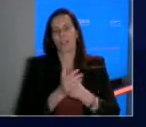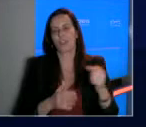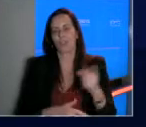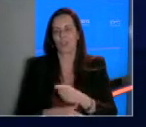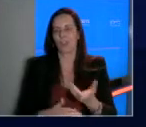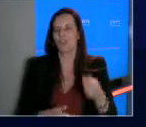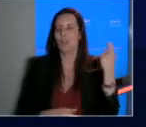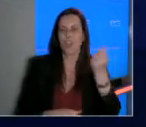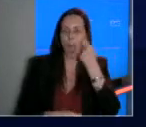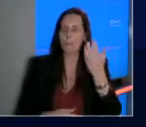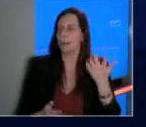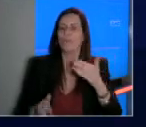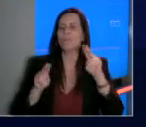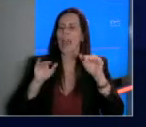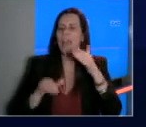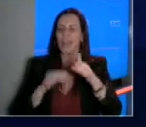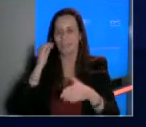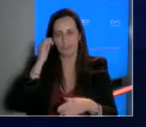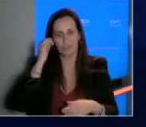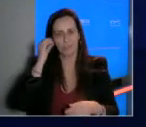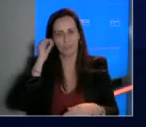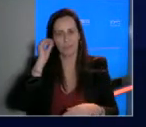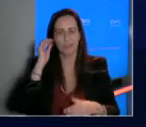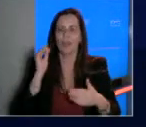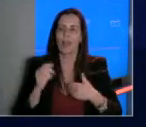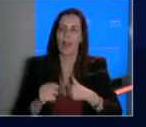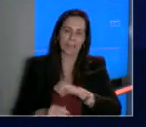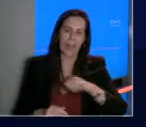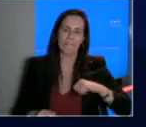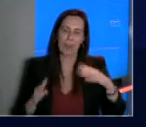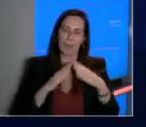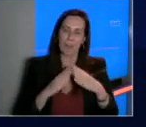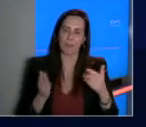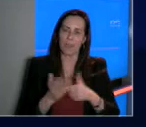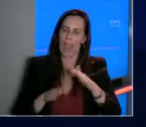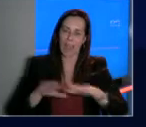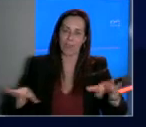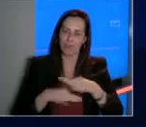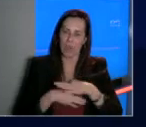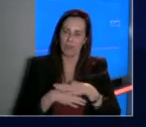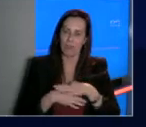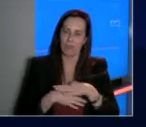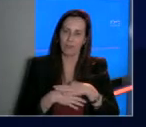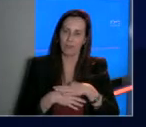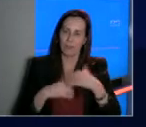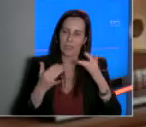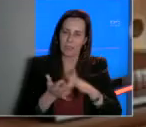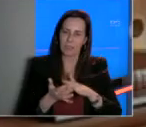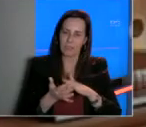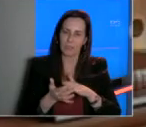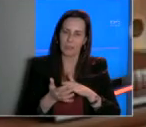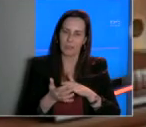כמובן לשבת ולימים הקרובים? אני לבד בבית, כי ילדיי נמצאים פה,